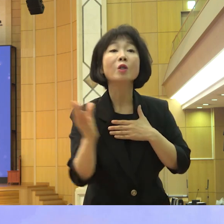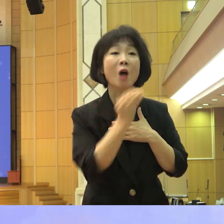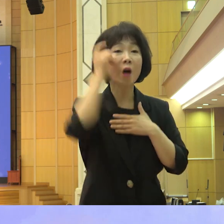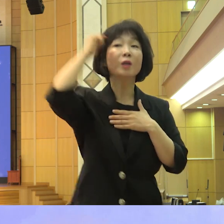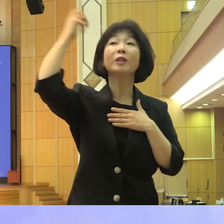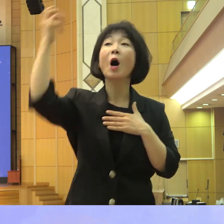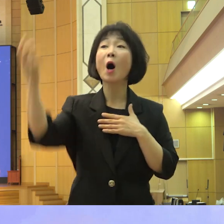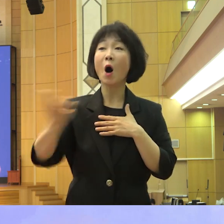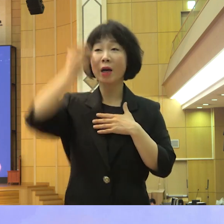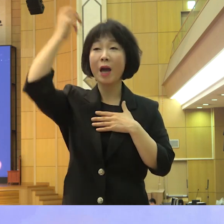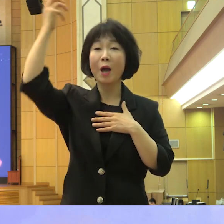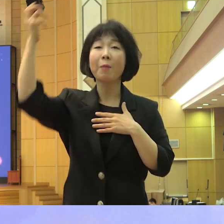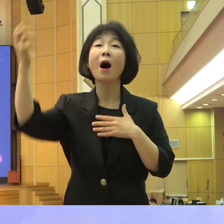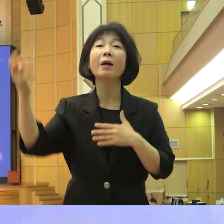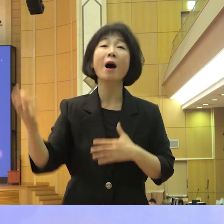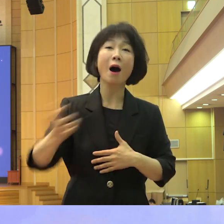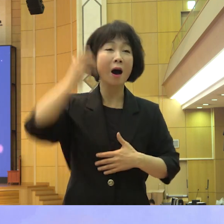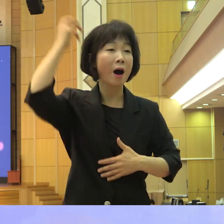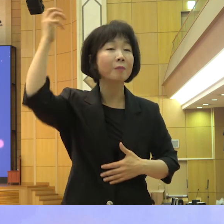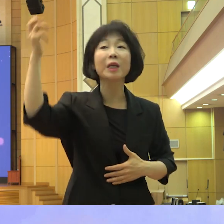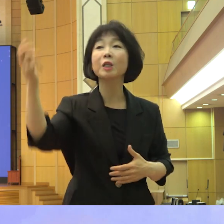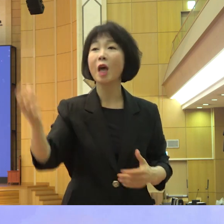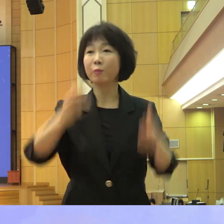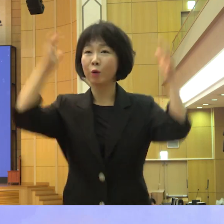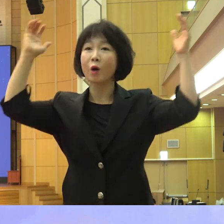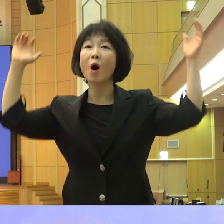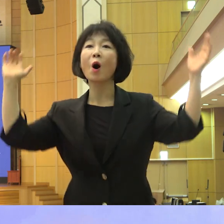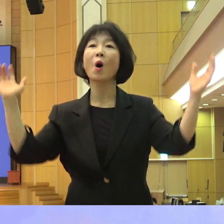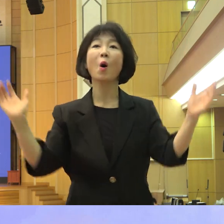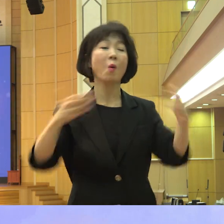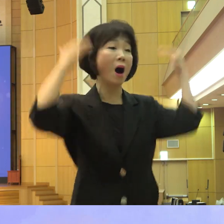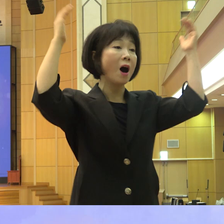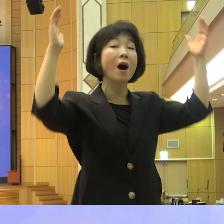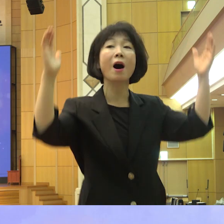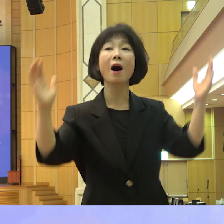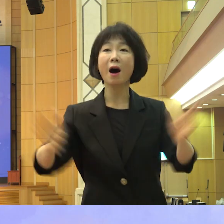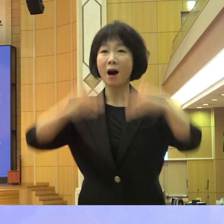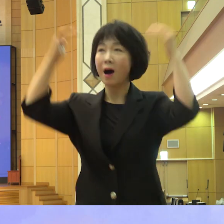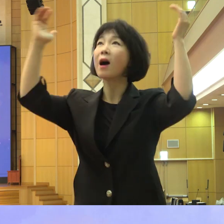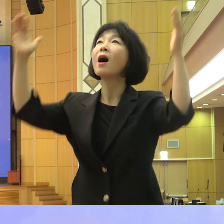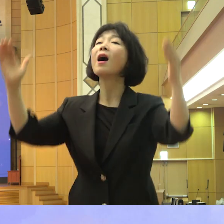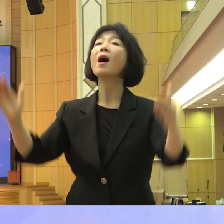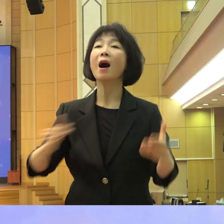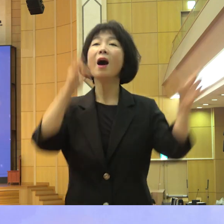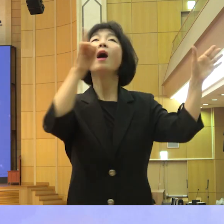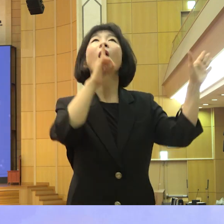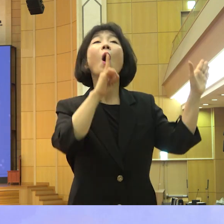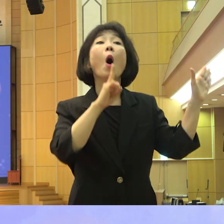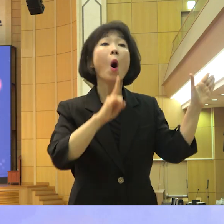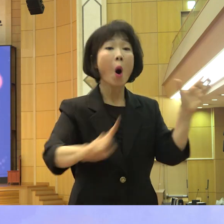하소서. 성령의 바람 이제 불어와